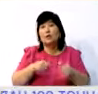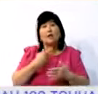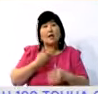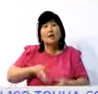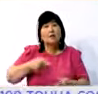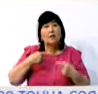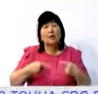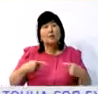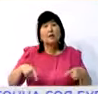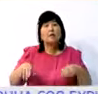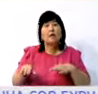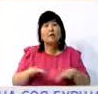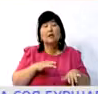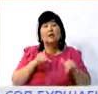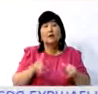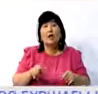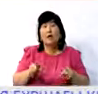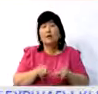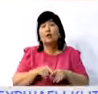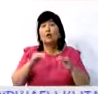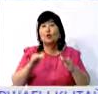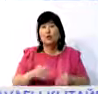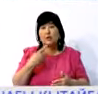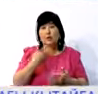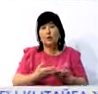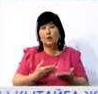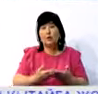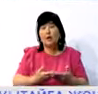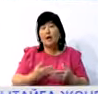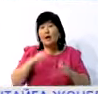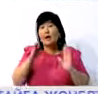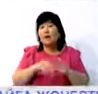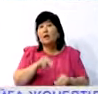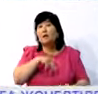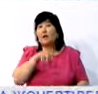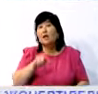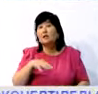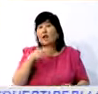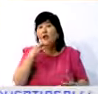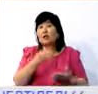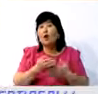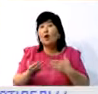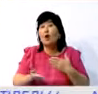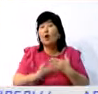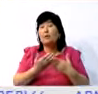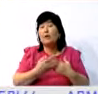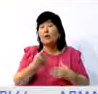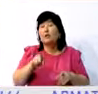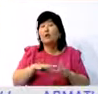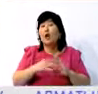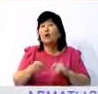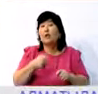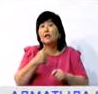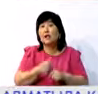семинарлар басқа да профилактикалық іс-шаралар өткізу төмен екендігін көрсетіп отыр. Қарамағындағы қызметкерлердің жауапсыздығынан таяқтың бұрышы аудан